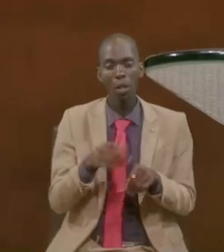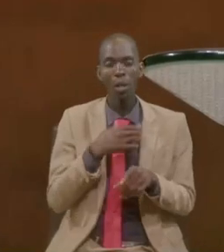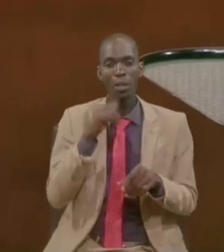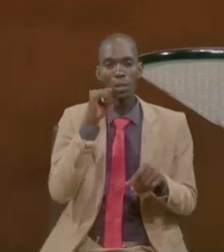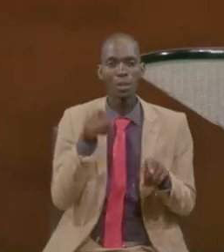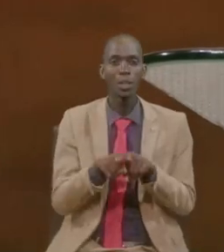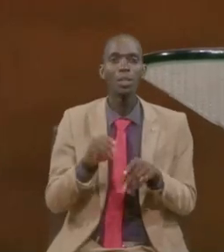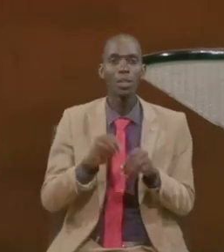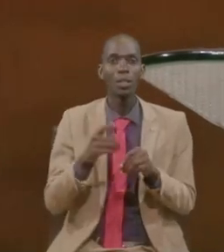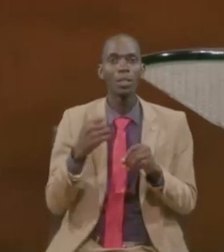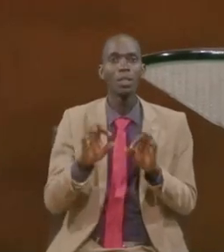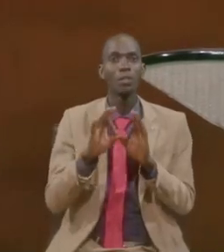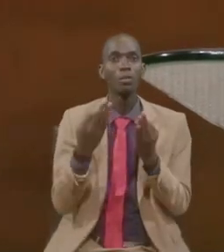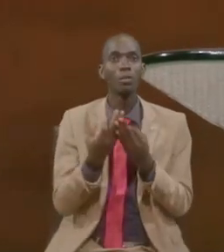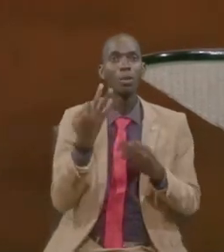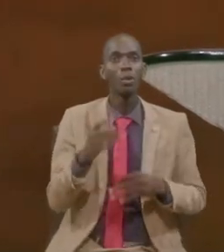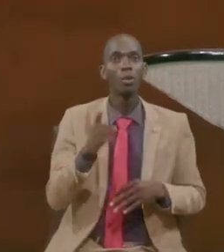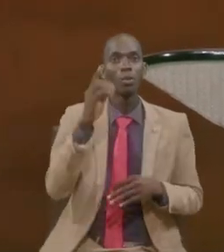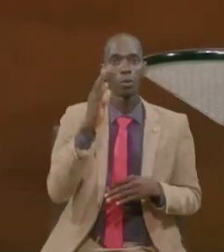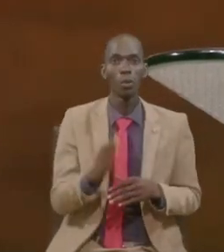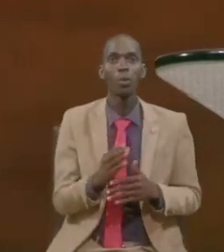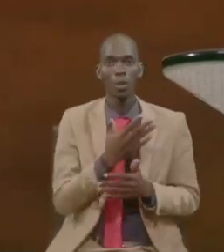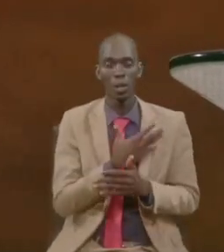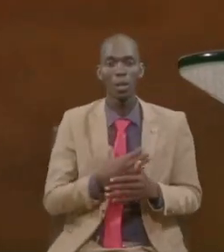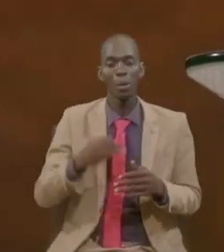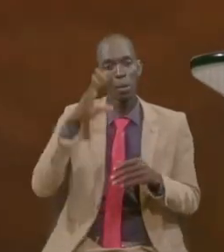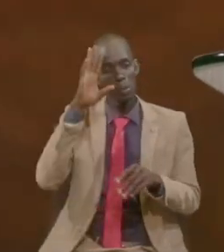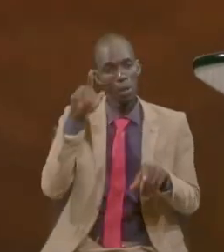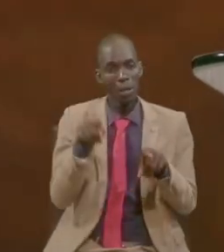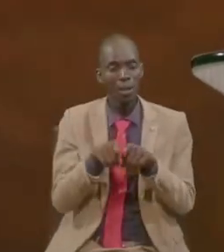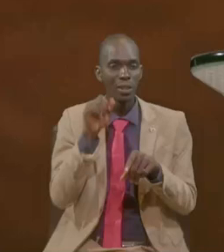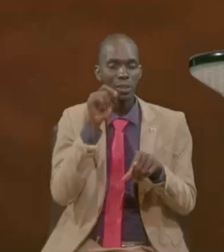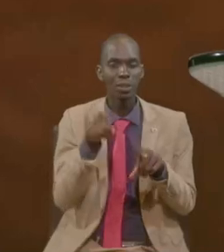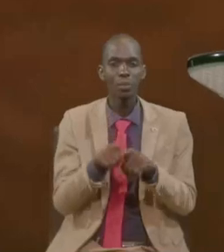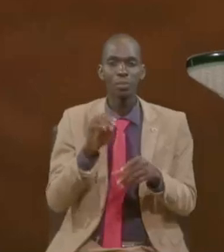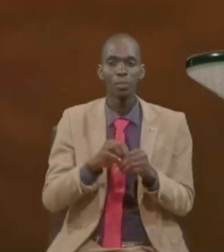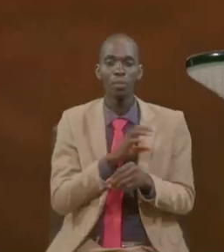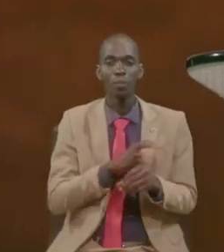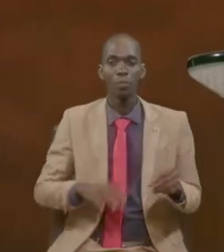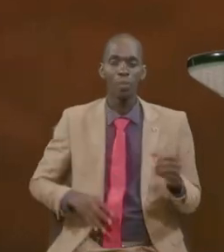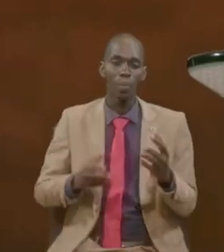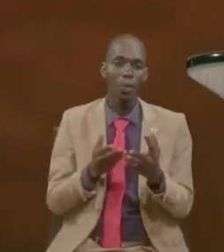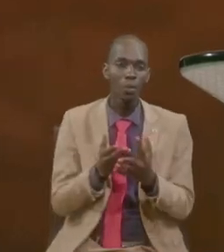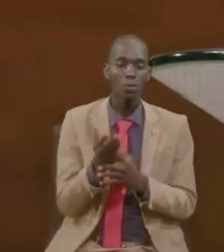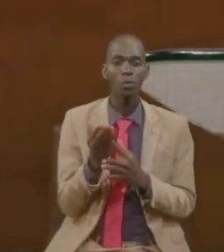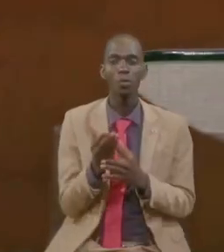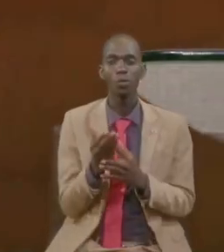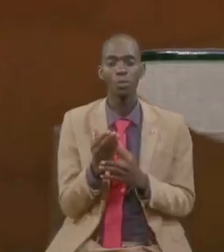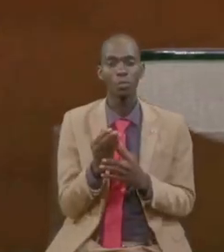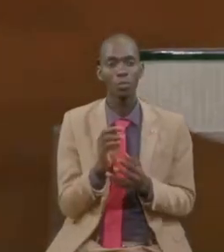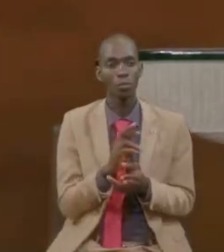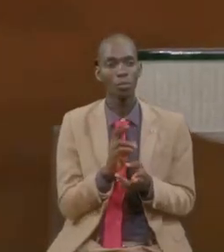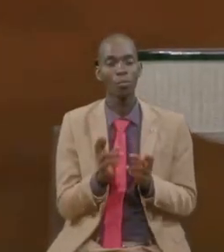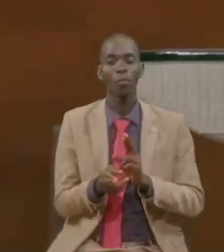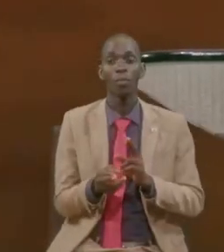sœurs dans la famille de Dieu, des fils et filles de Dieu. Et les frères en Christ, les vrais frères en